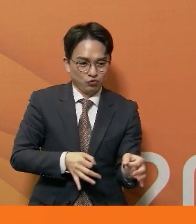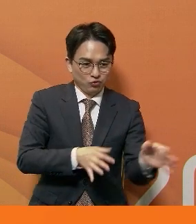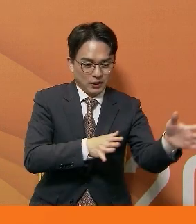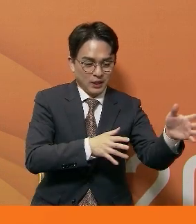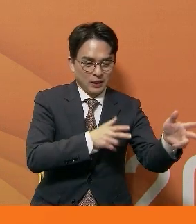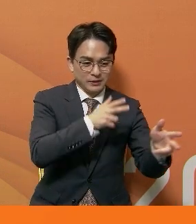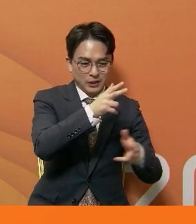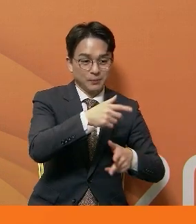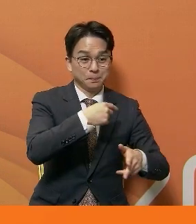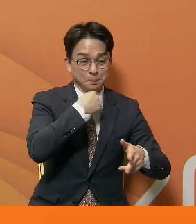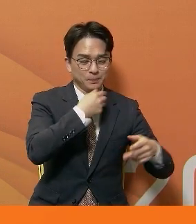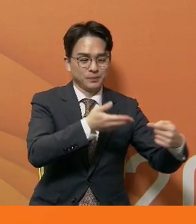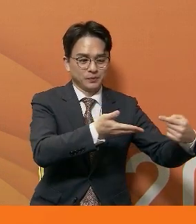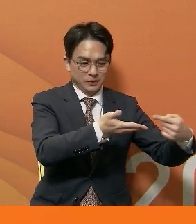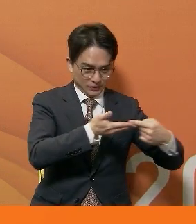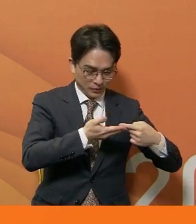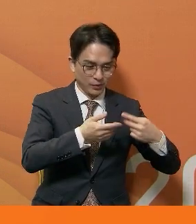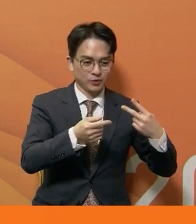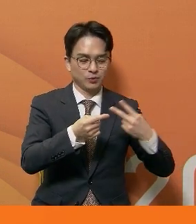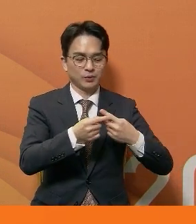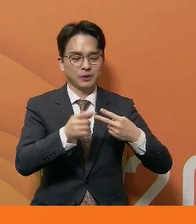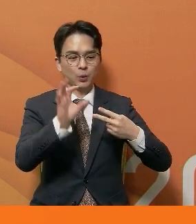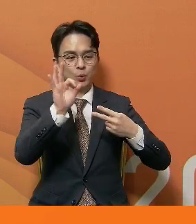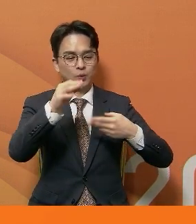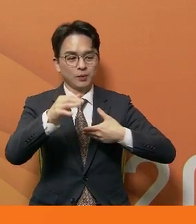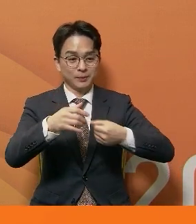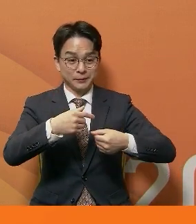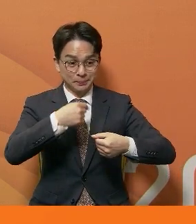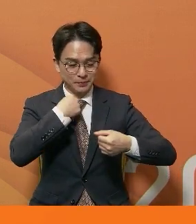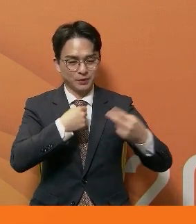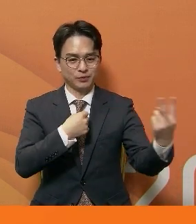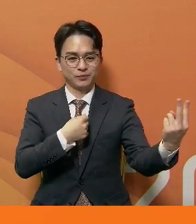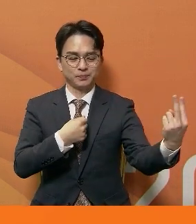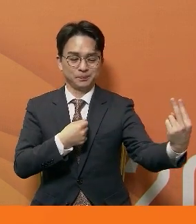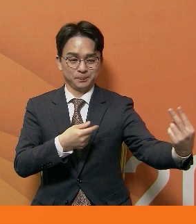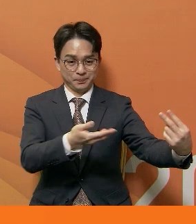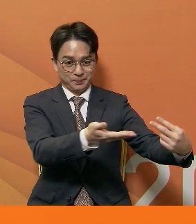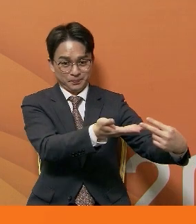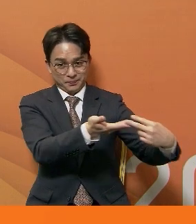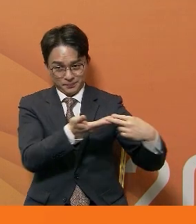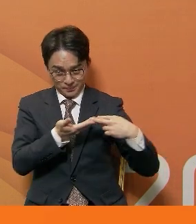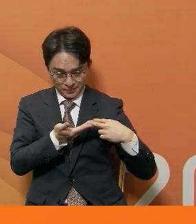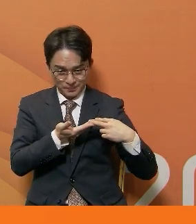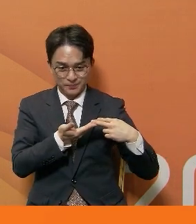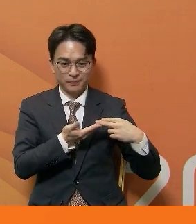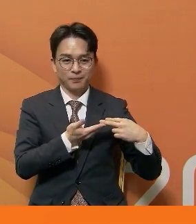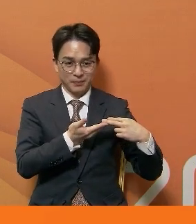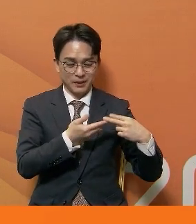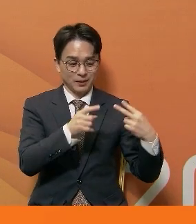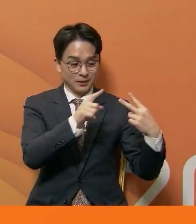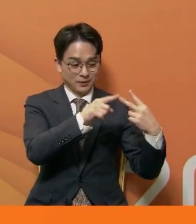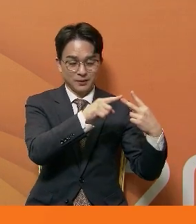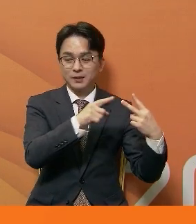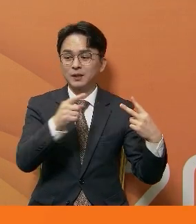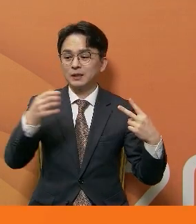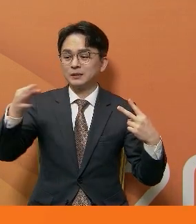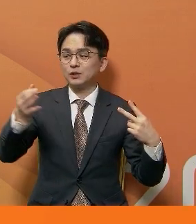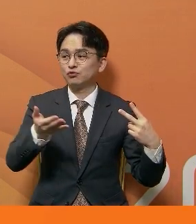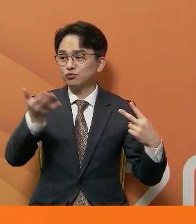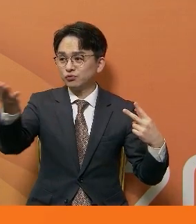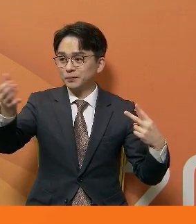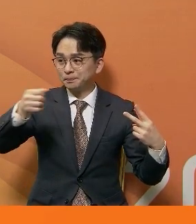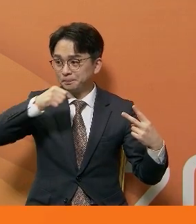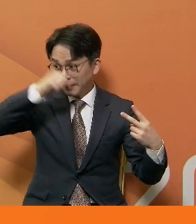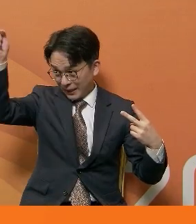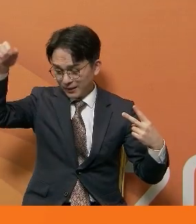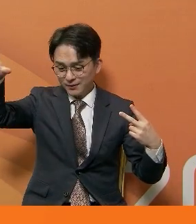최종적으로 보증기간에서 보증서가 발급이 되면 그 보증서를 담보로 해서 은행에서 자금을 유치하실 수 있는